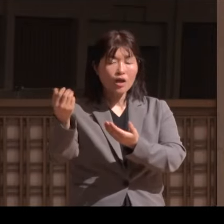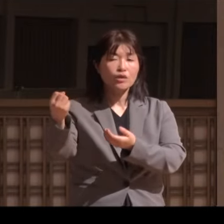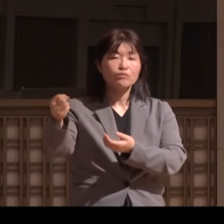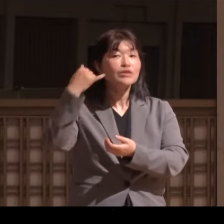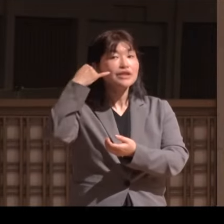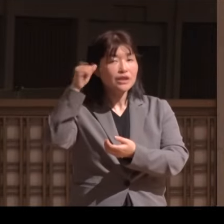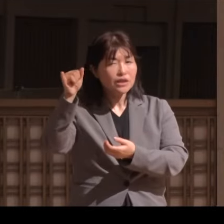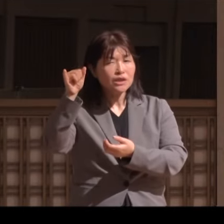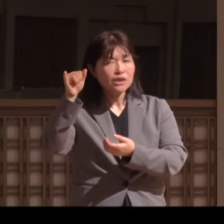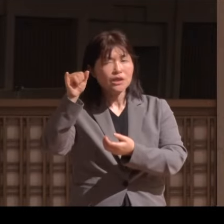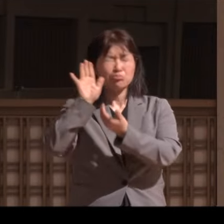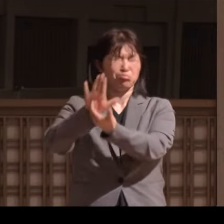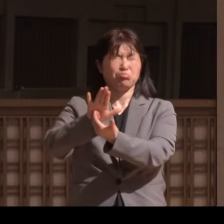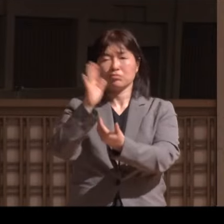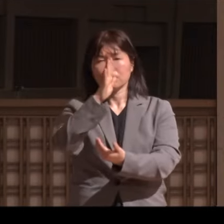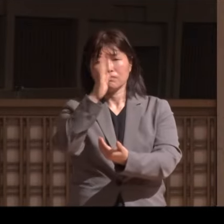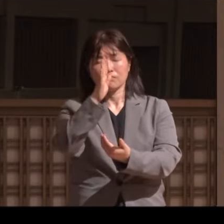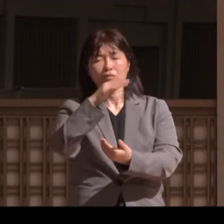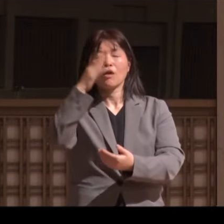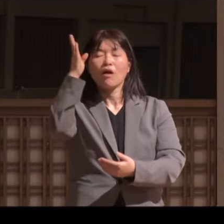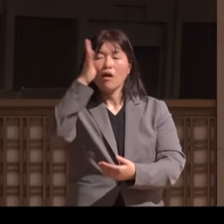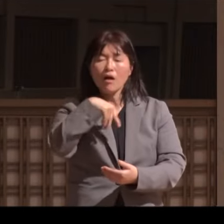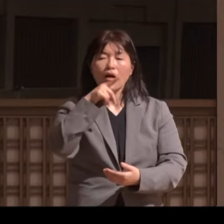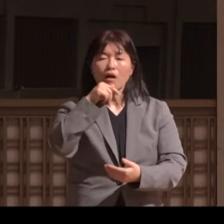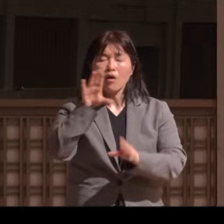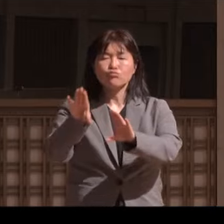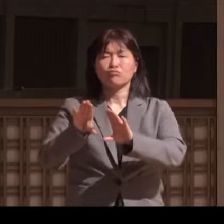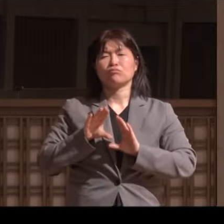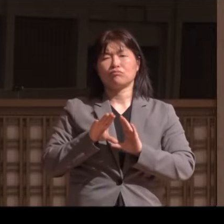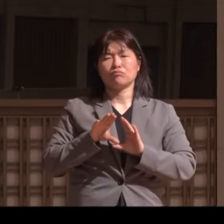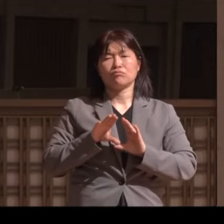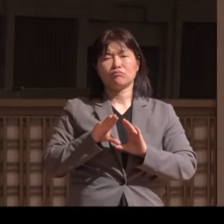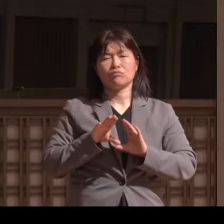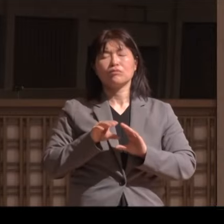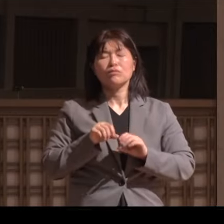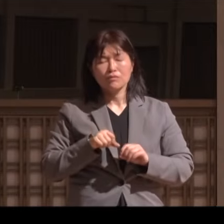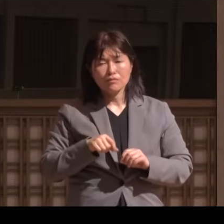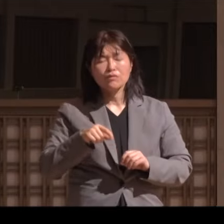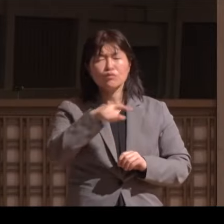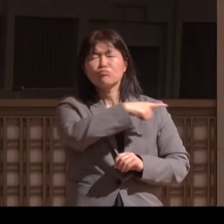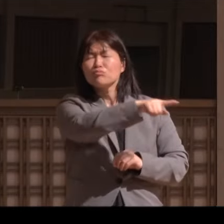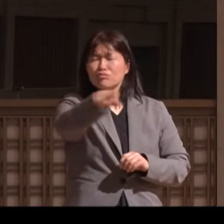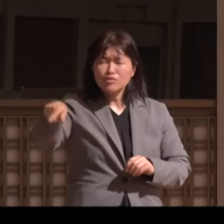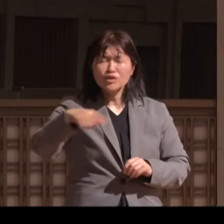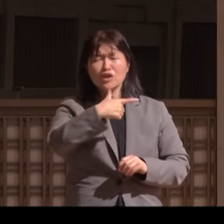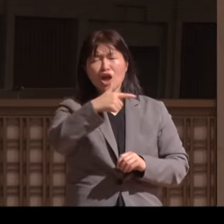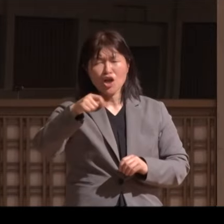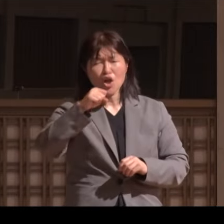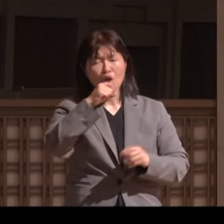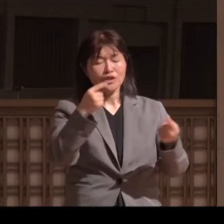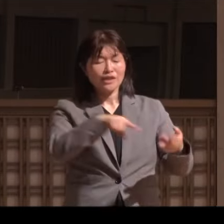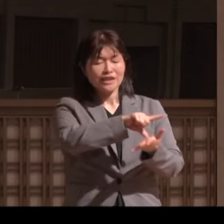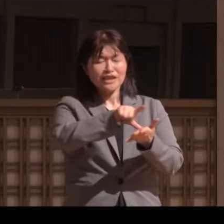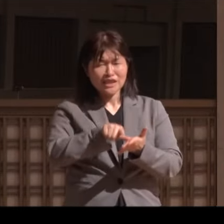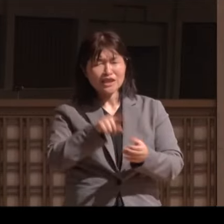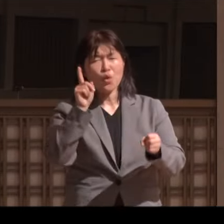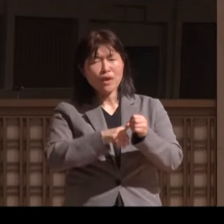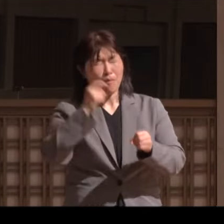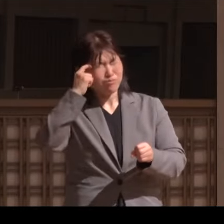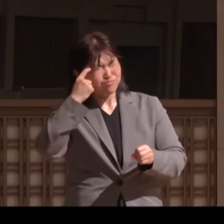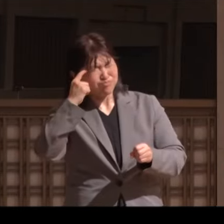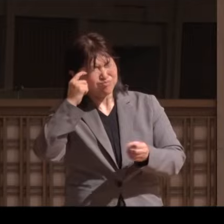ないことですね否定しないことだと思いますあの思いがあってやっぱり意見出してるわけですこの地域をよくしようと思ってここへ